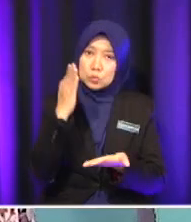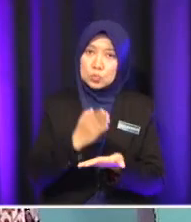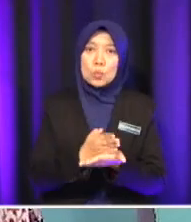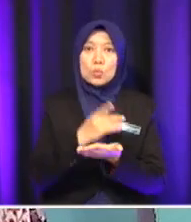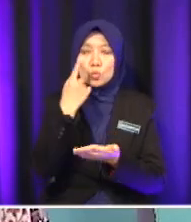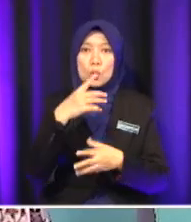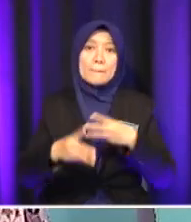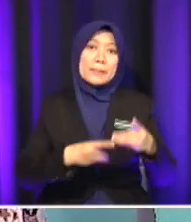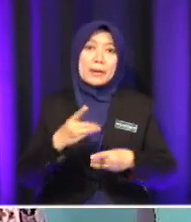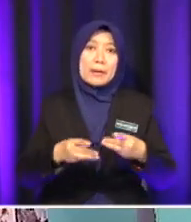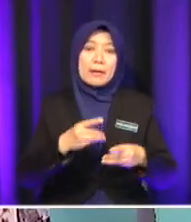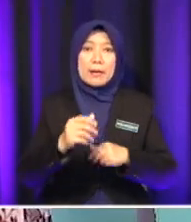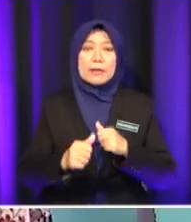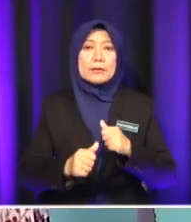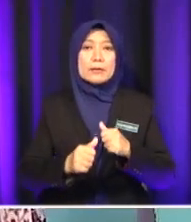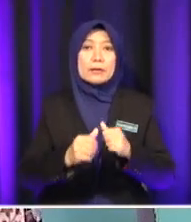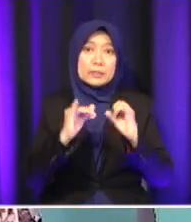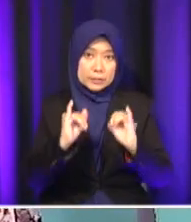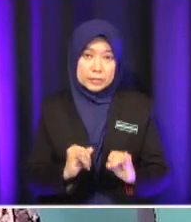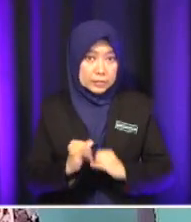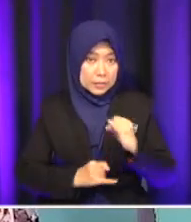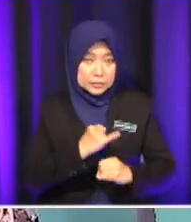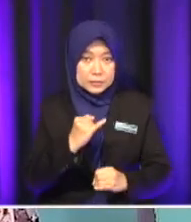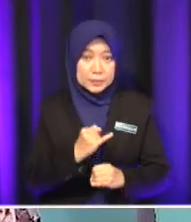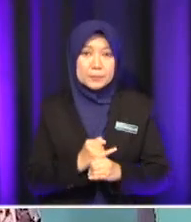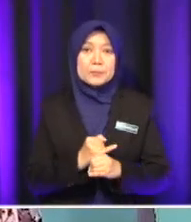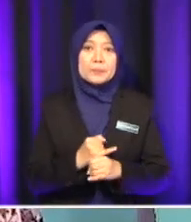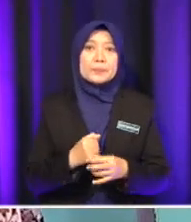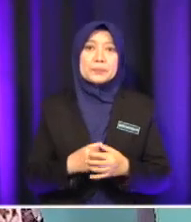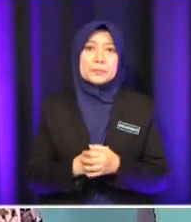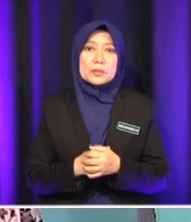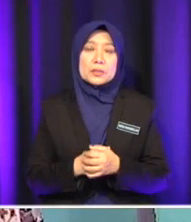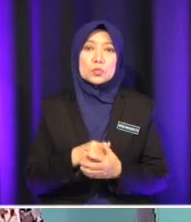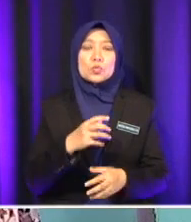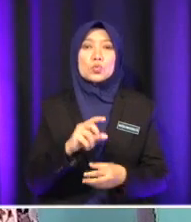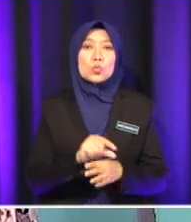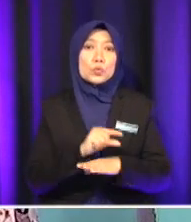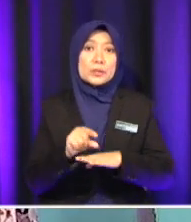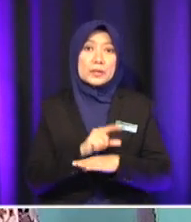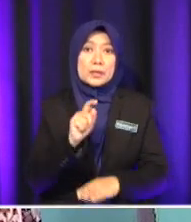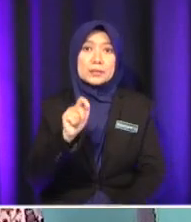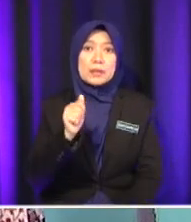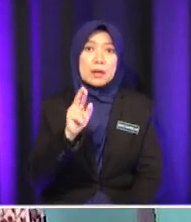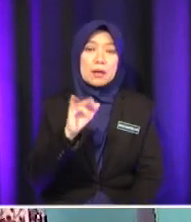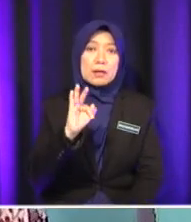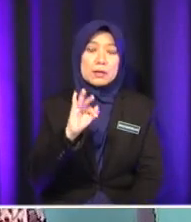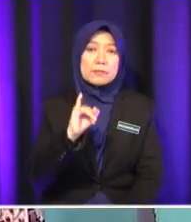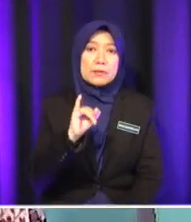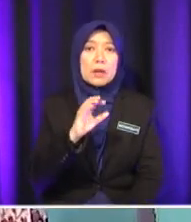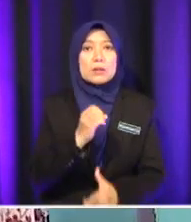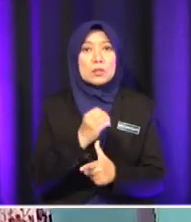antar bangsa contohnya mengenakan Terry menggunakan tarif ataupun kota kepada